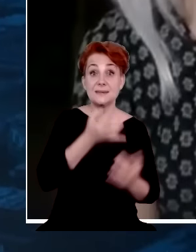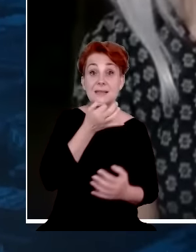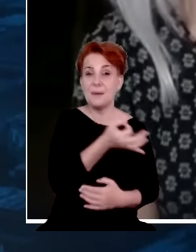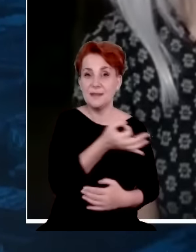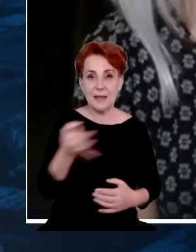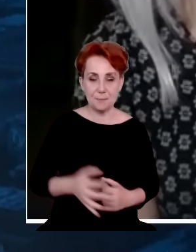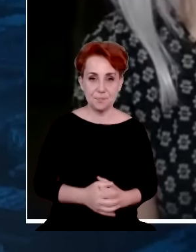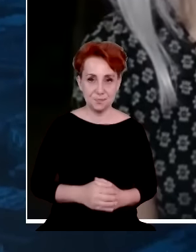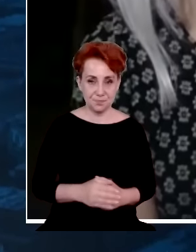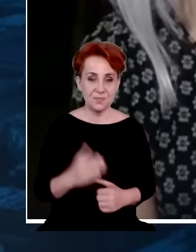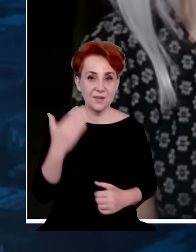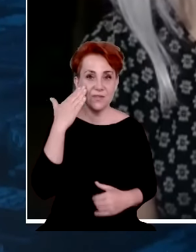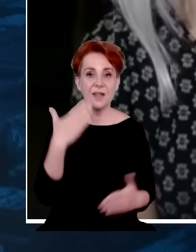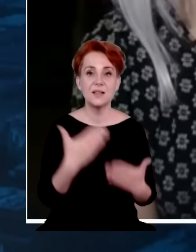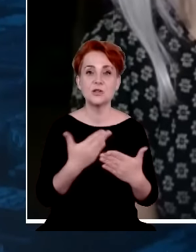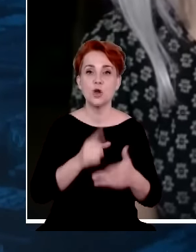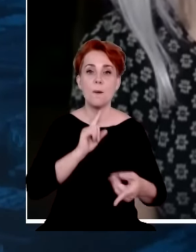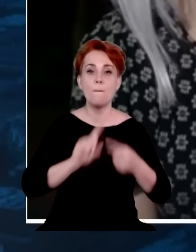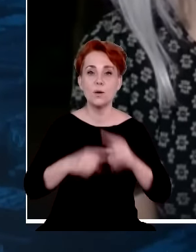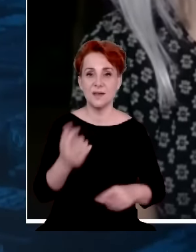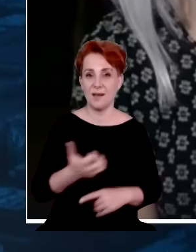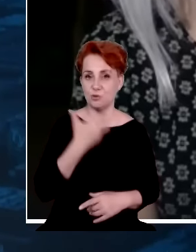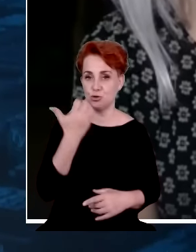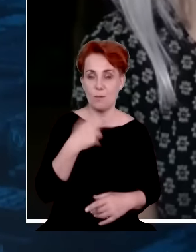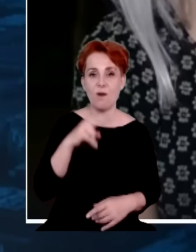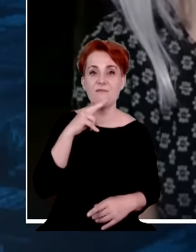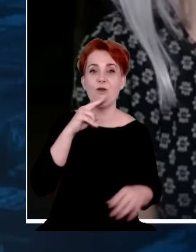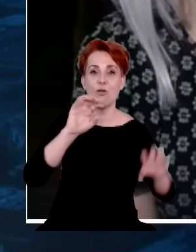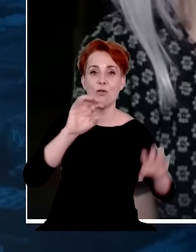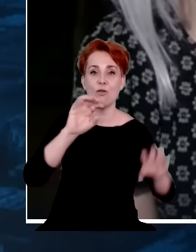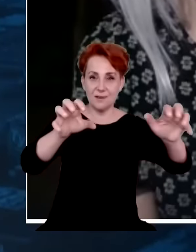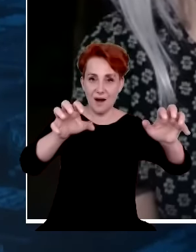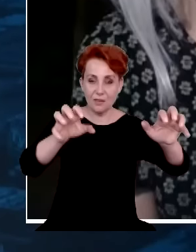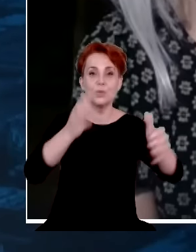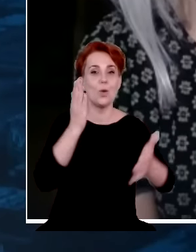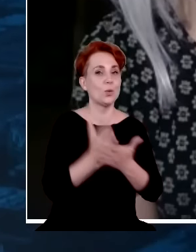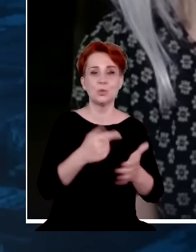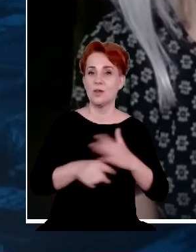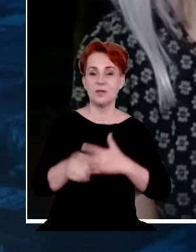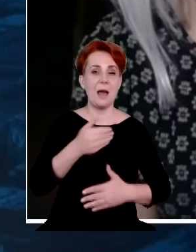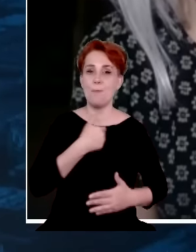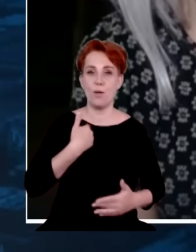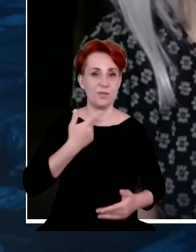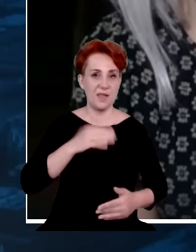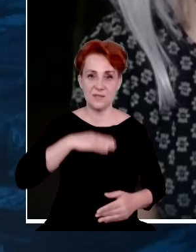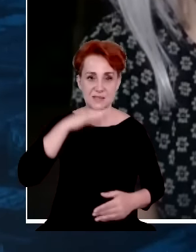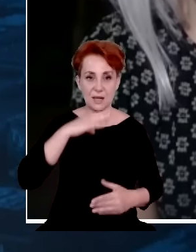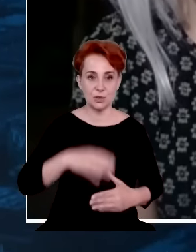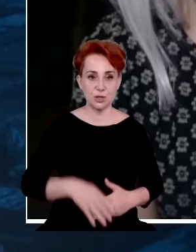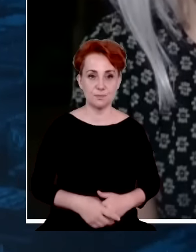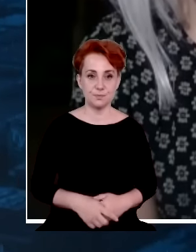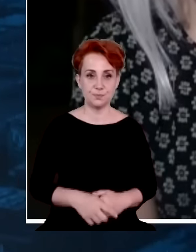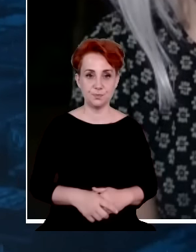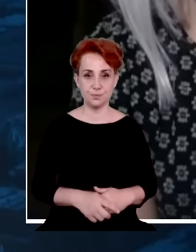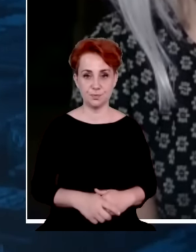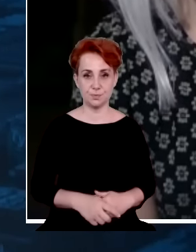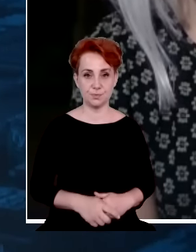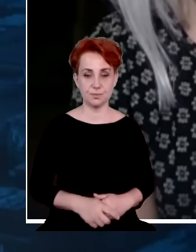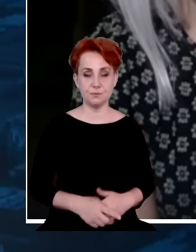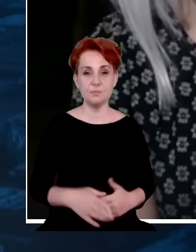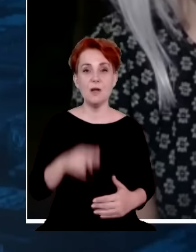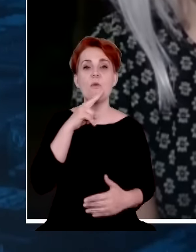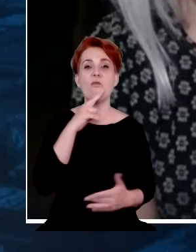czy Dlaczego Polka ciepłej wody w kranie już Polakom nie wystarcza No bo woda jest